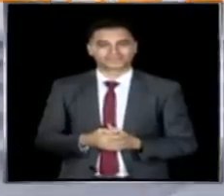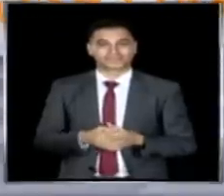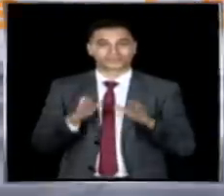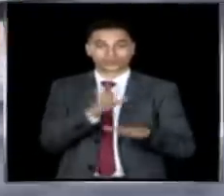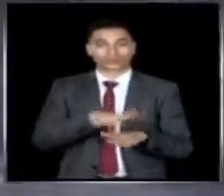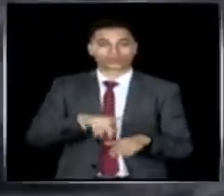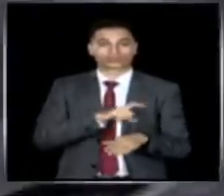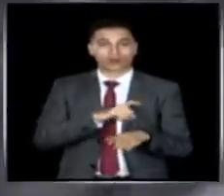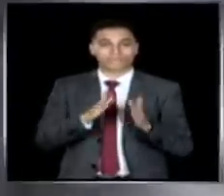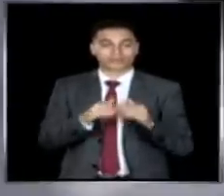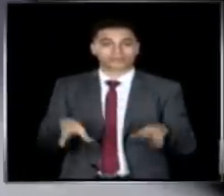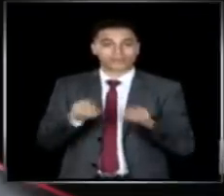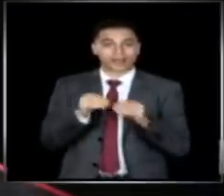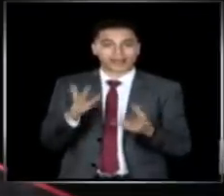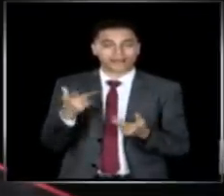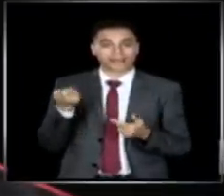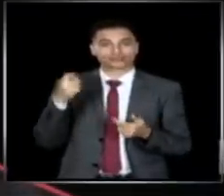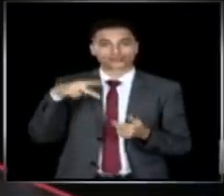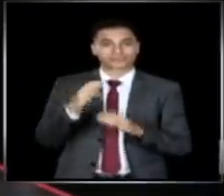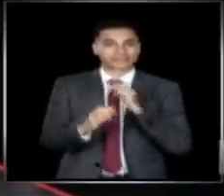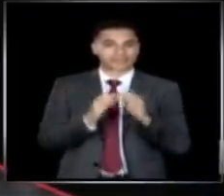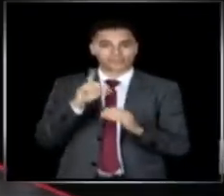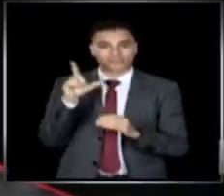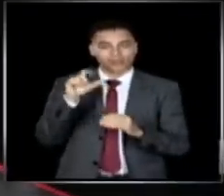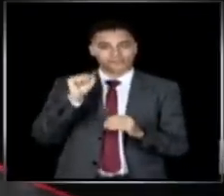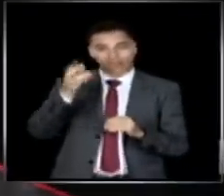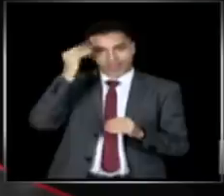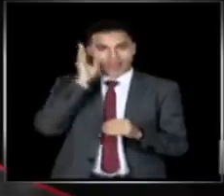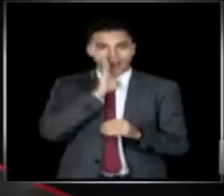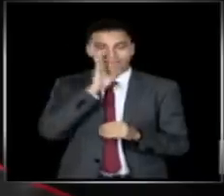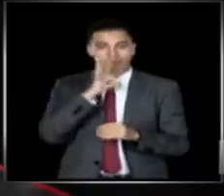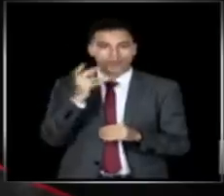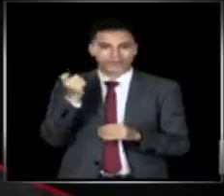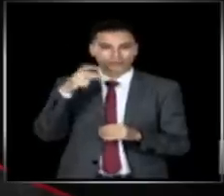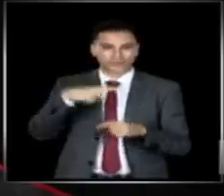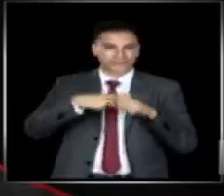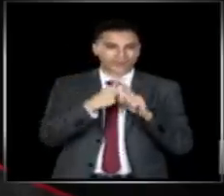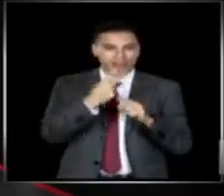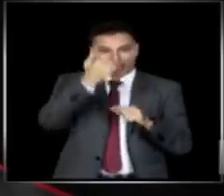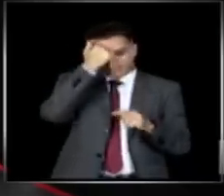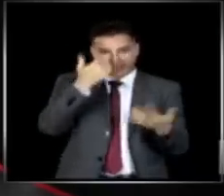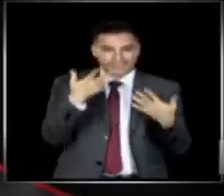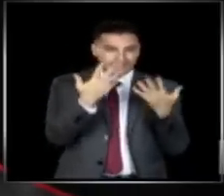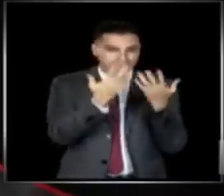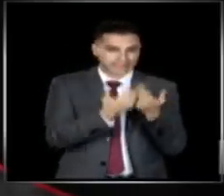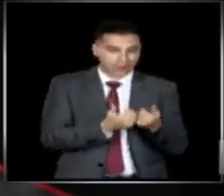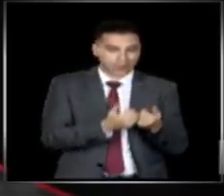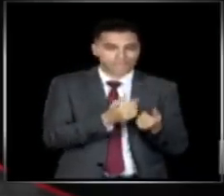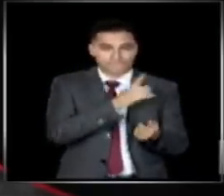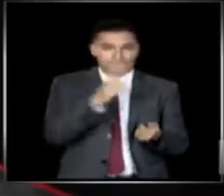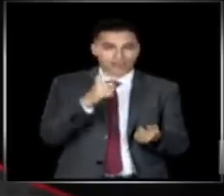يبقى طلاب مصر جمعوا 85 نقطه في فقره العلم، وكل نقطه ب 2000 جنيه بما